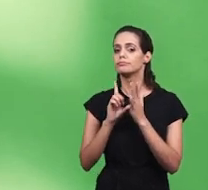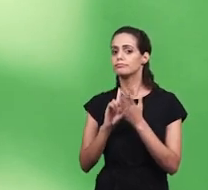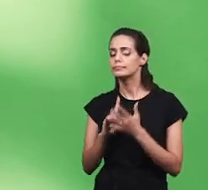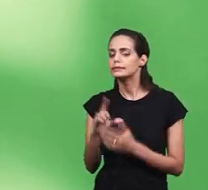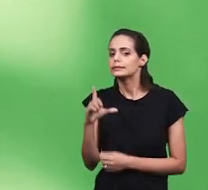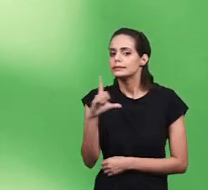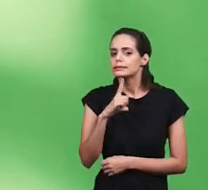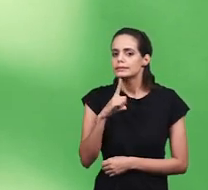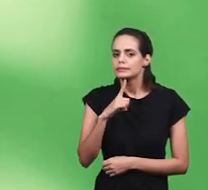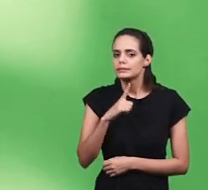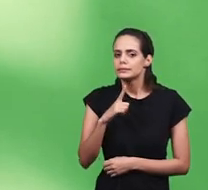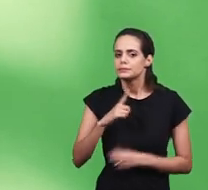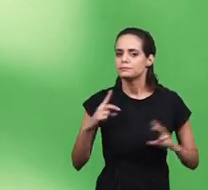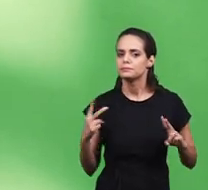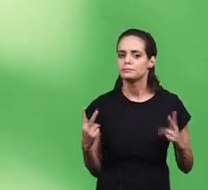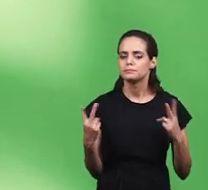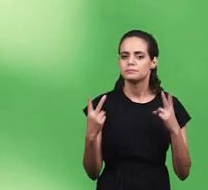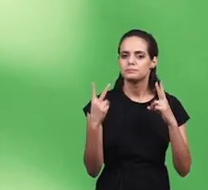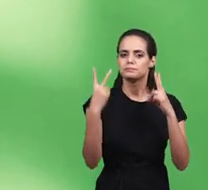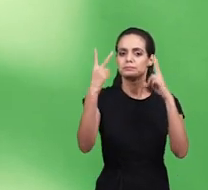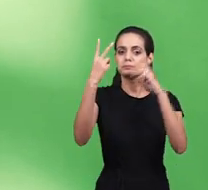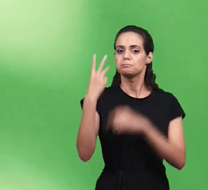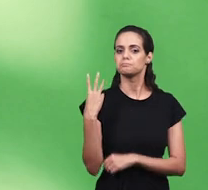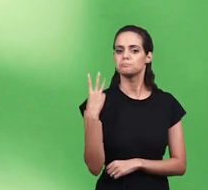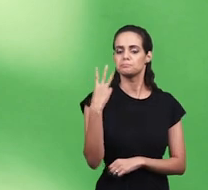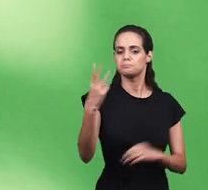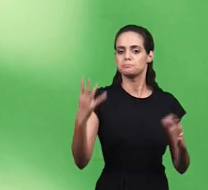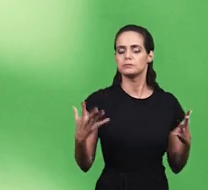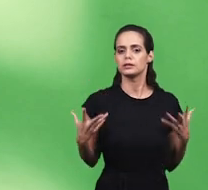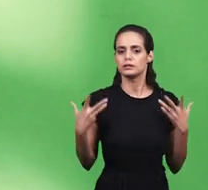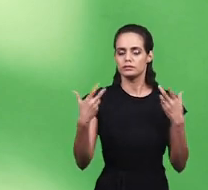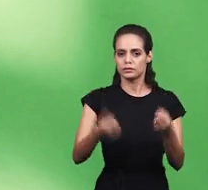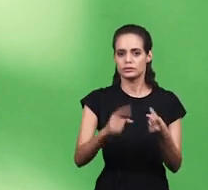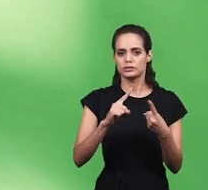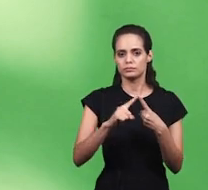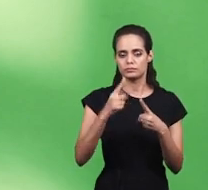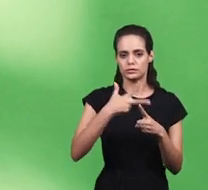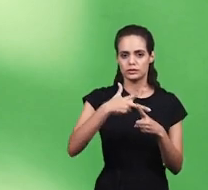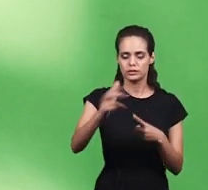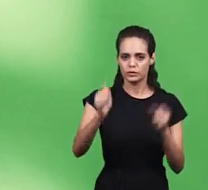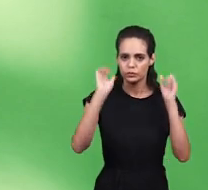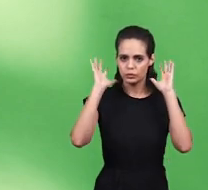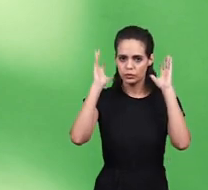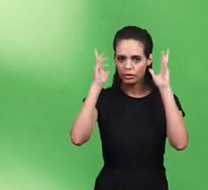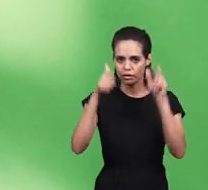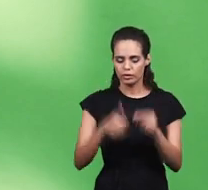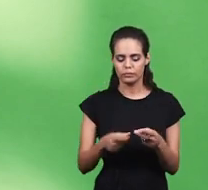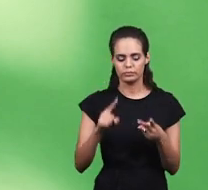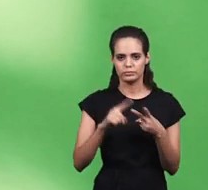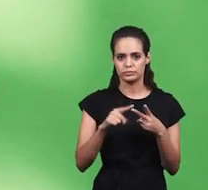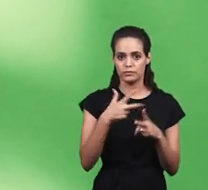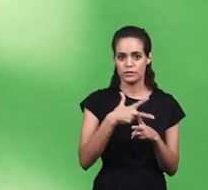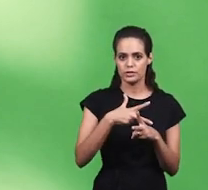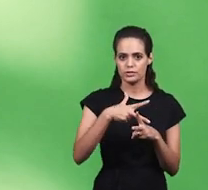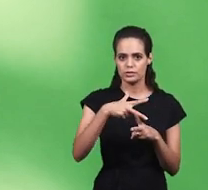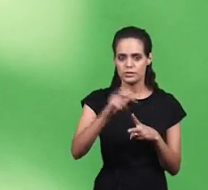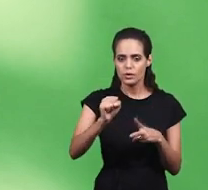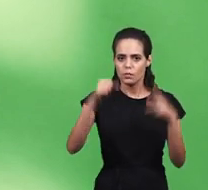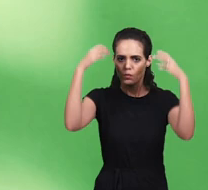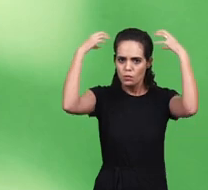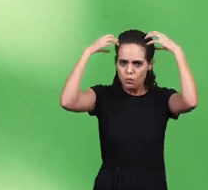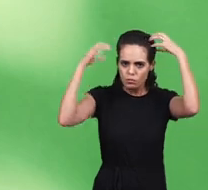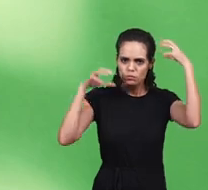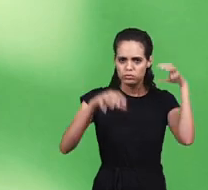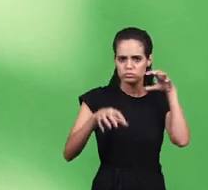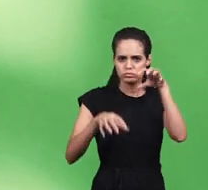victoires. Il a vaincu le lion, il a vaincu l'ours, il a vaincu le géant